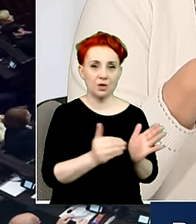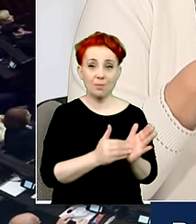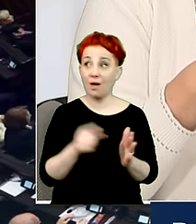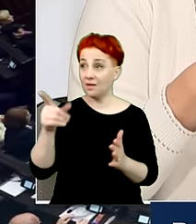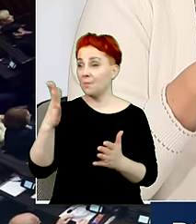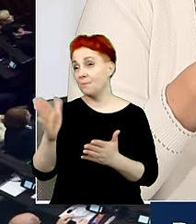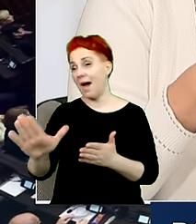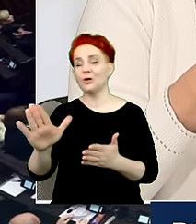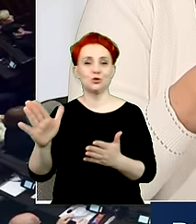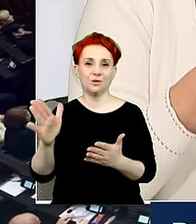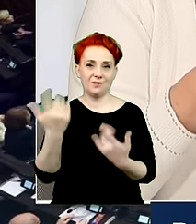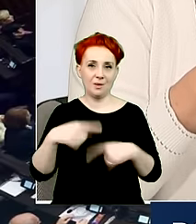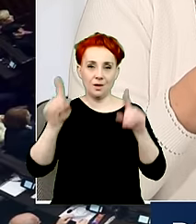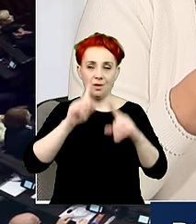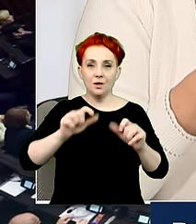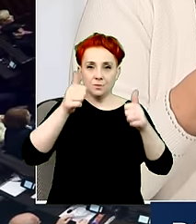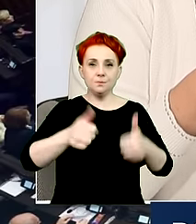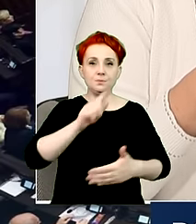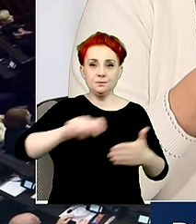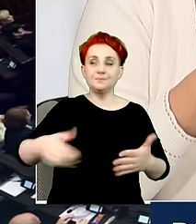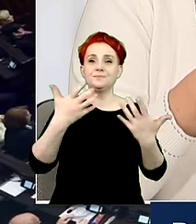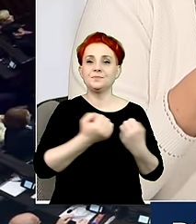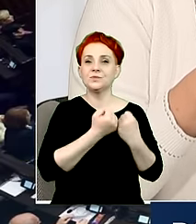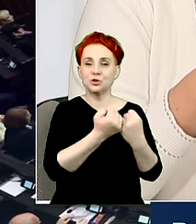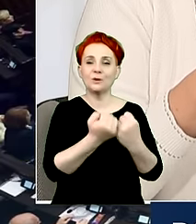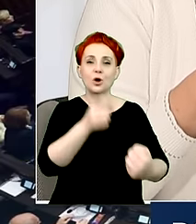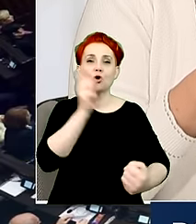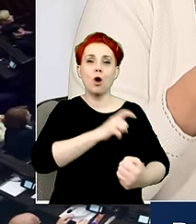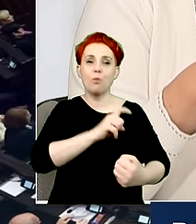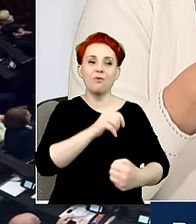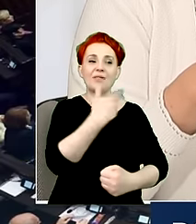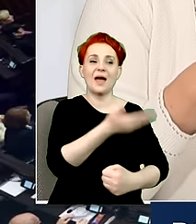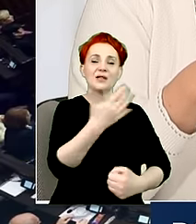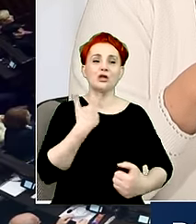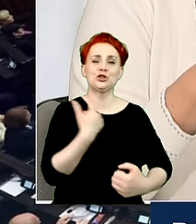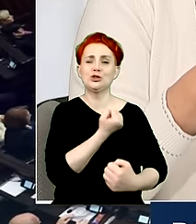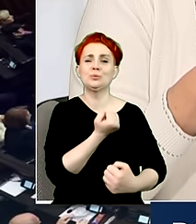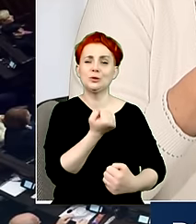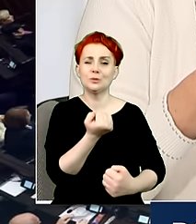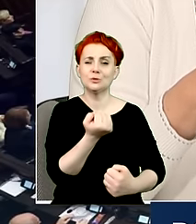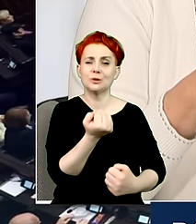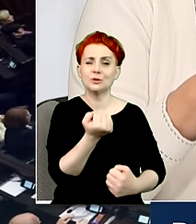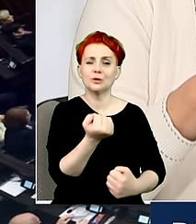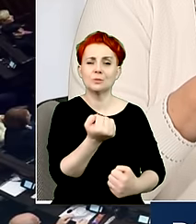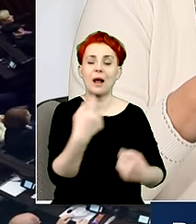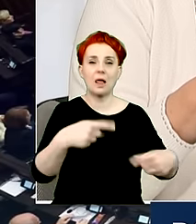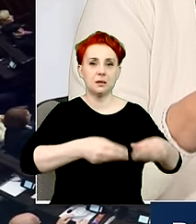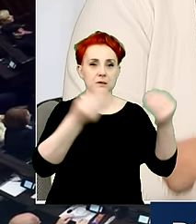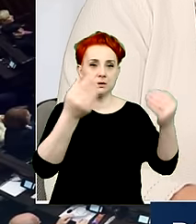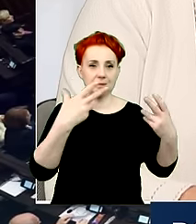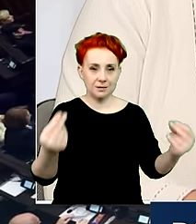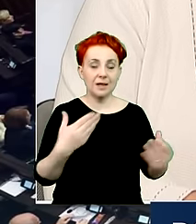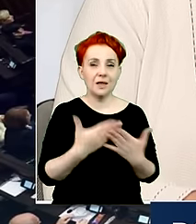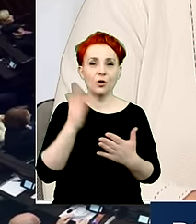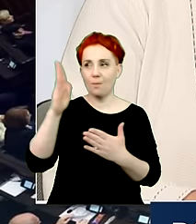fikcyjny stan likwidacji, bo wy chcecie ją utrzymywać, dawać kroplówkę, utrymywać przy życiu, ale żeby za bardzo panie się nie rozwinęła, bo to, macie TVN. Pan opisał,